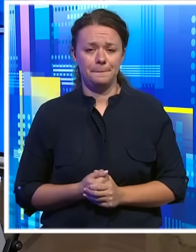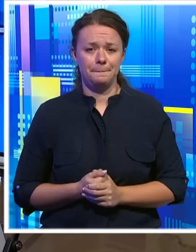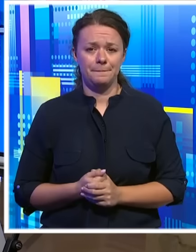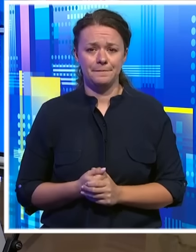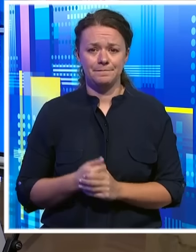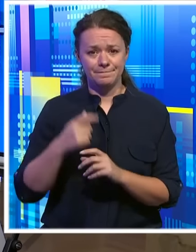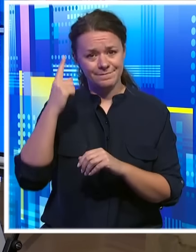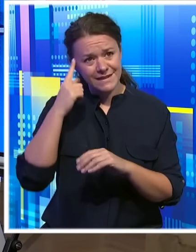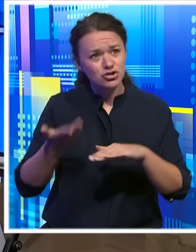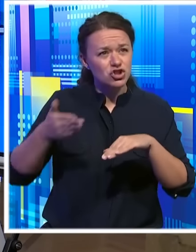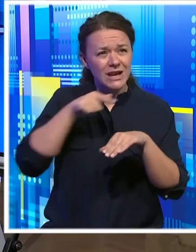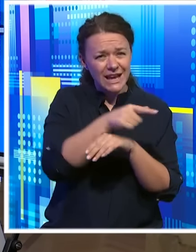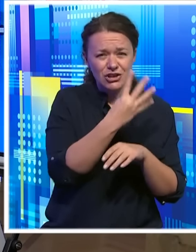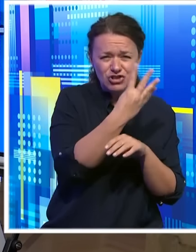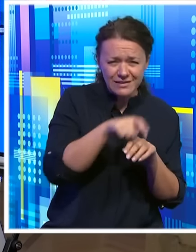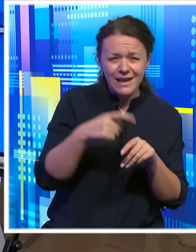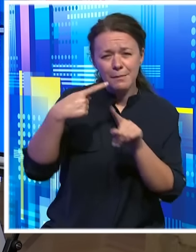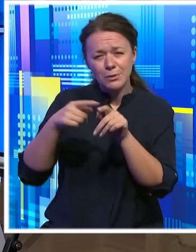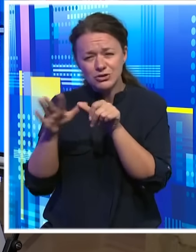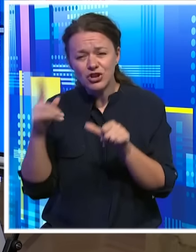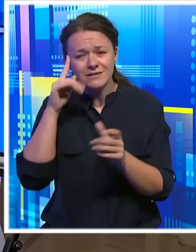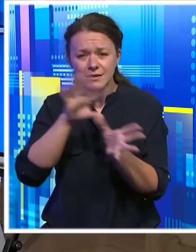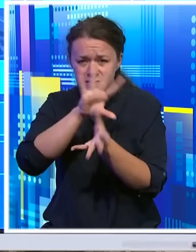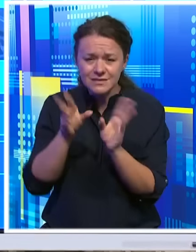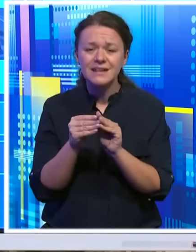Dodatnih 20 milijardi evra.